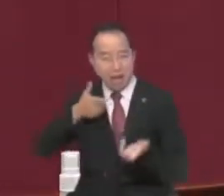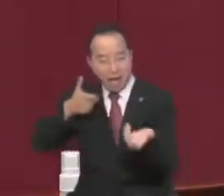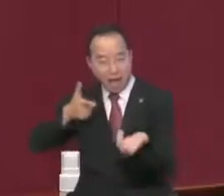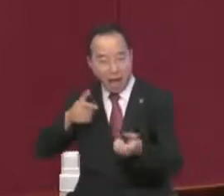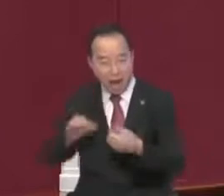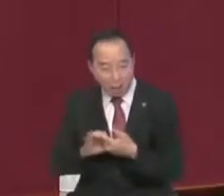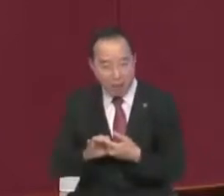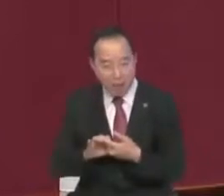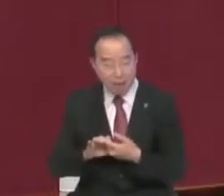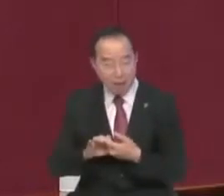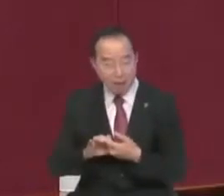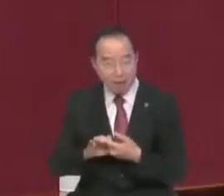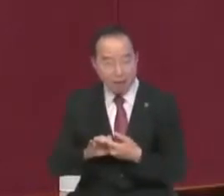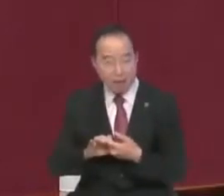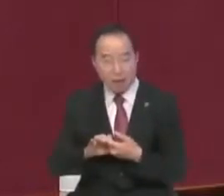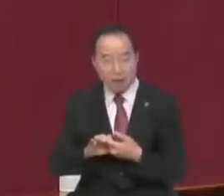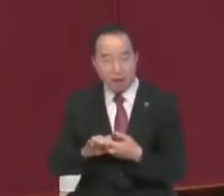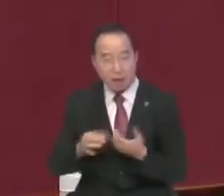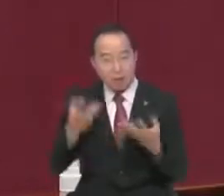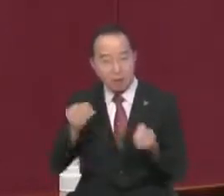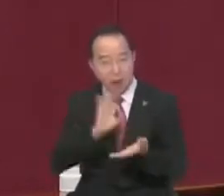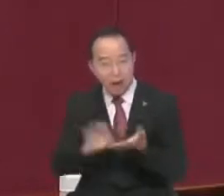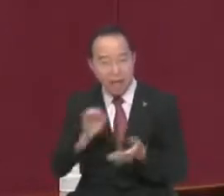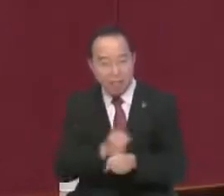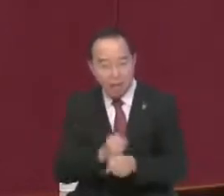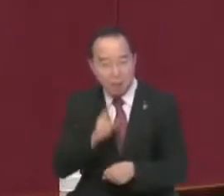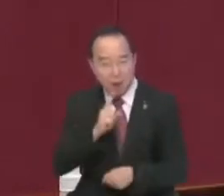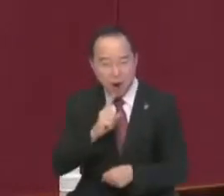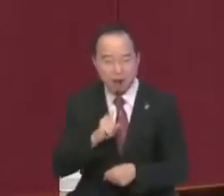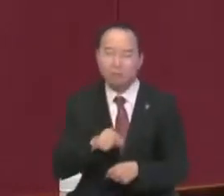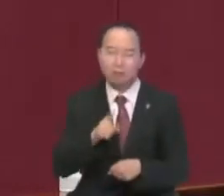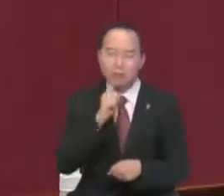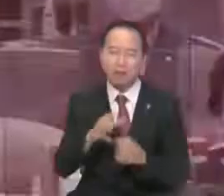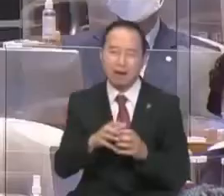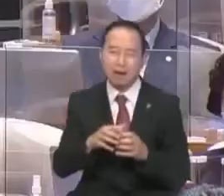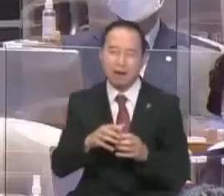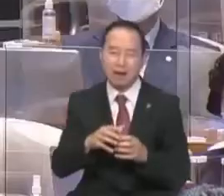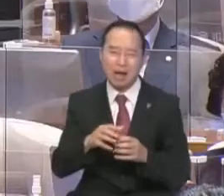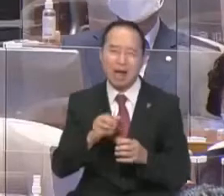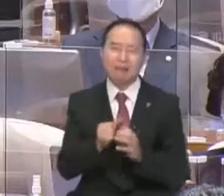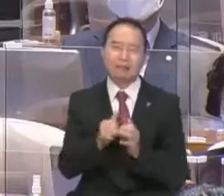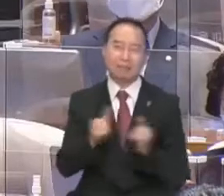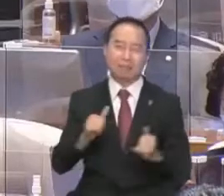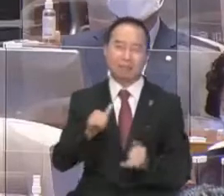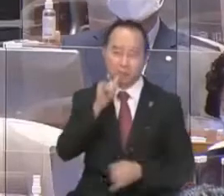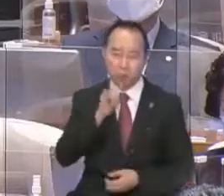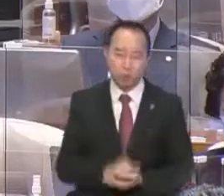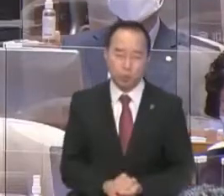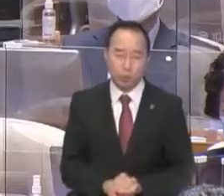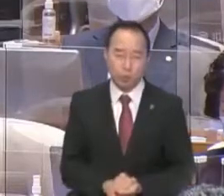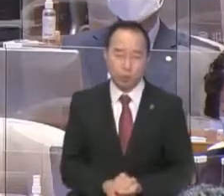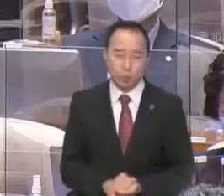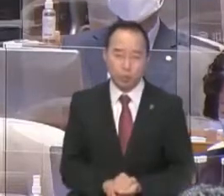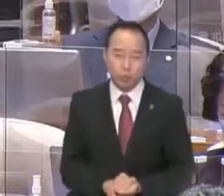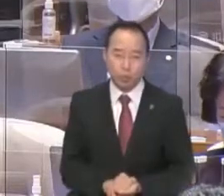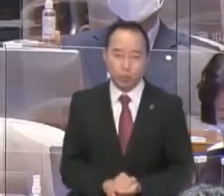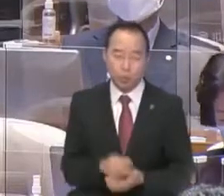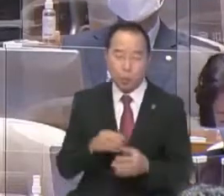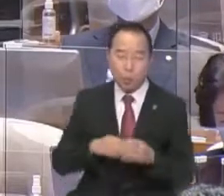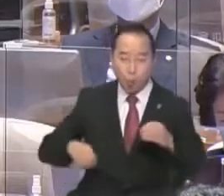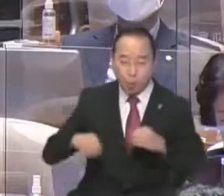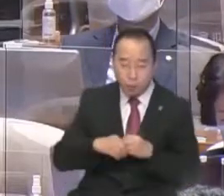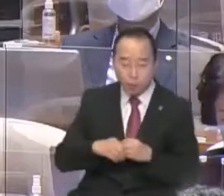야단 떠는 정당이 있습니다. 전시 상황이라면서 정부는 평시처럼 운영하라고, 더 작은 정부가 되라고